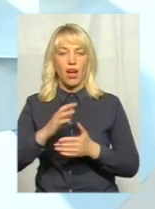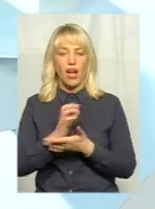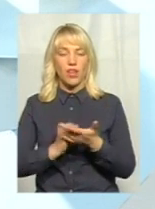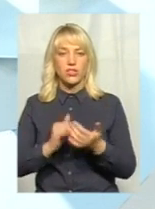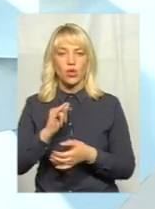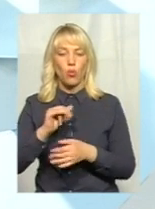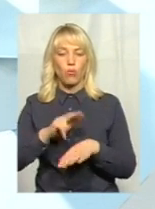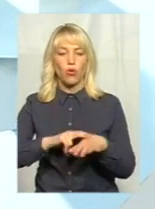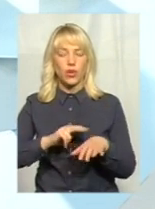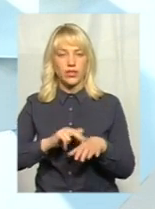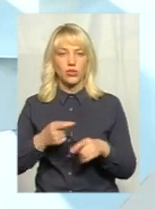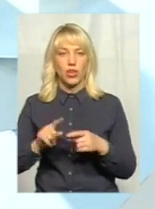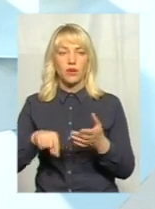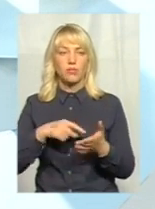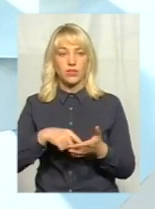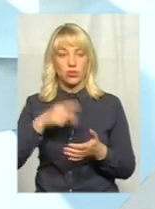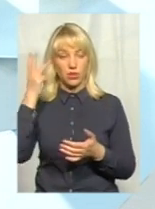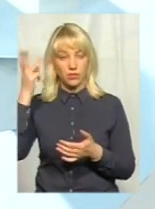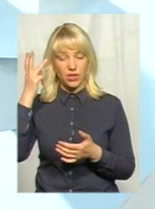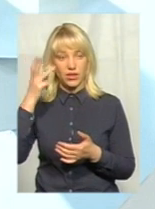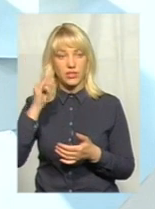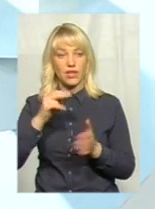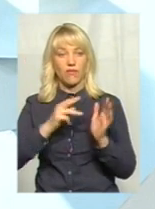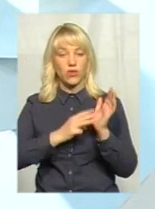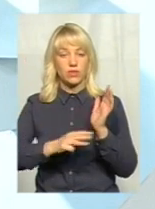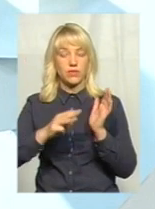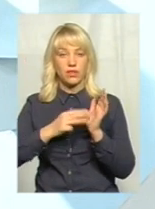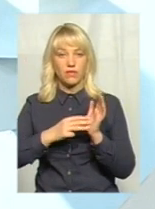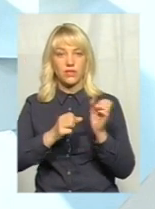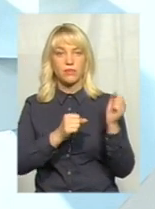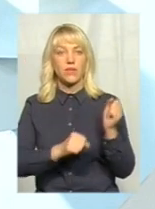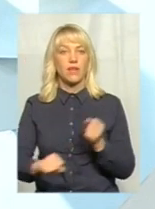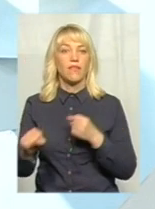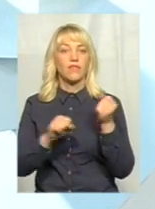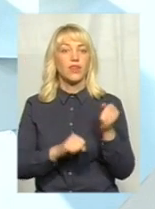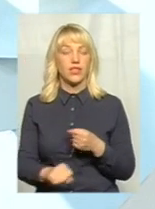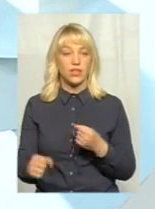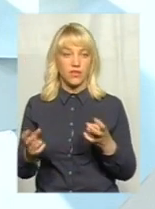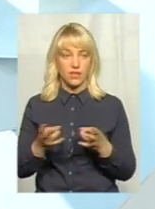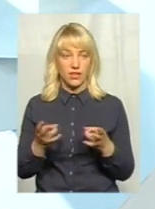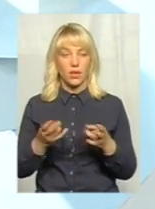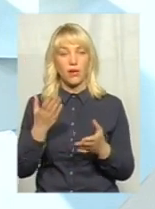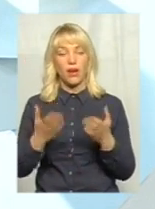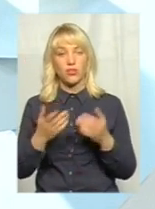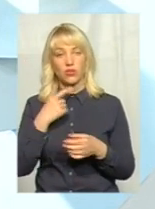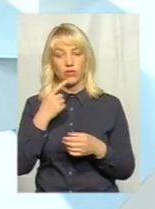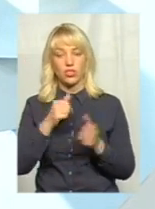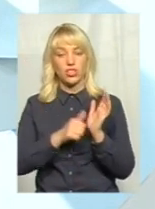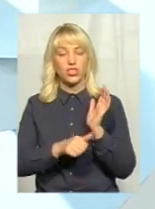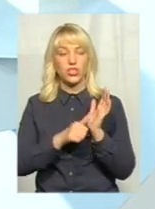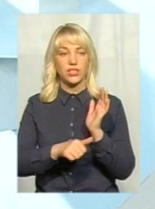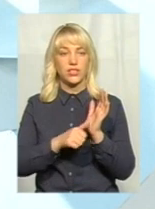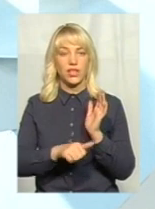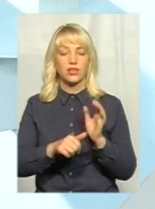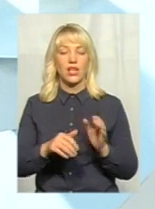місто Хмельницький, і не тільки він, 88 вакансій тільки двірників. А якщо взяти там 60 вакансій